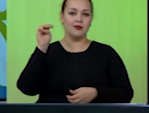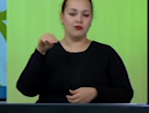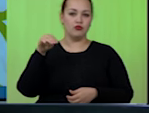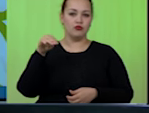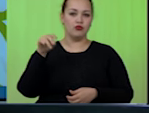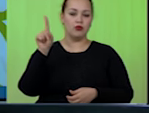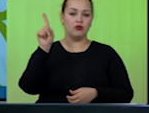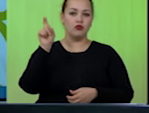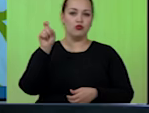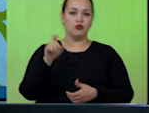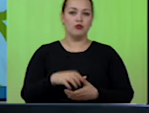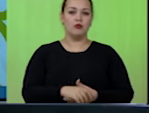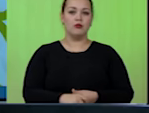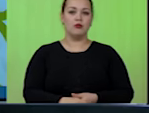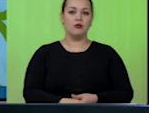54100.